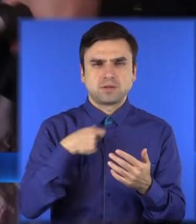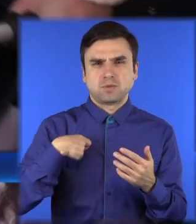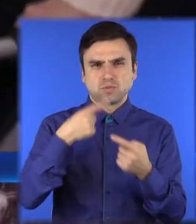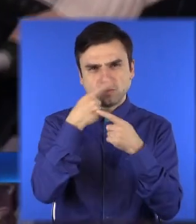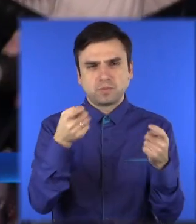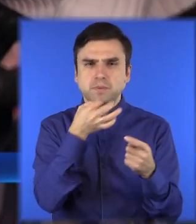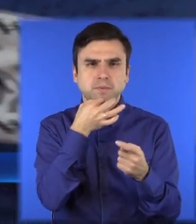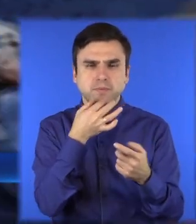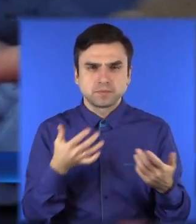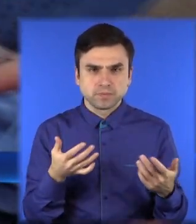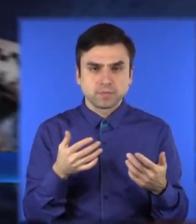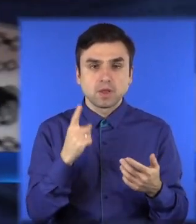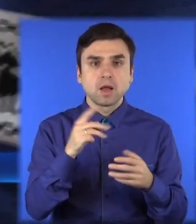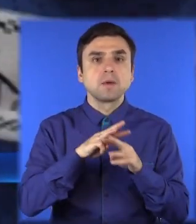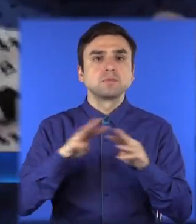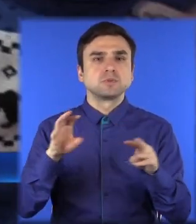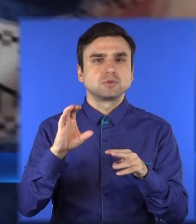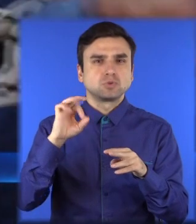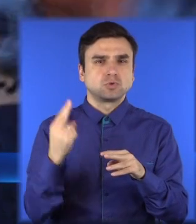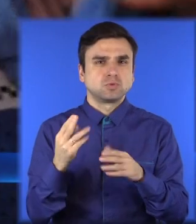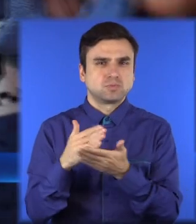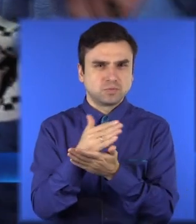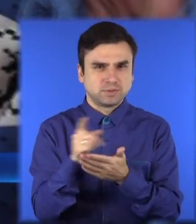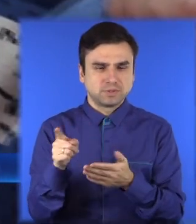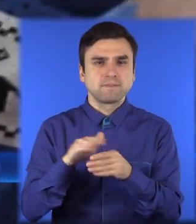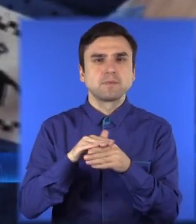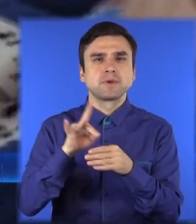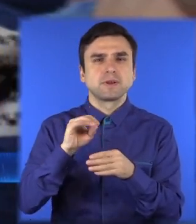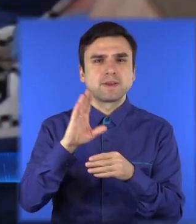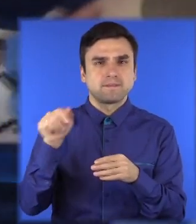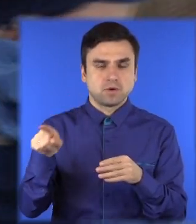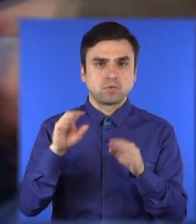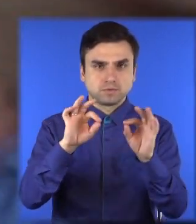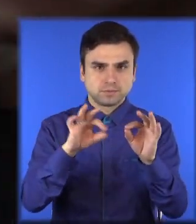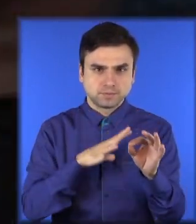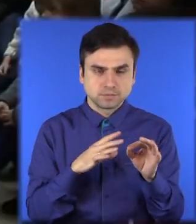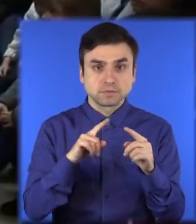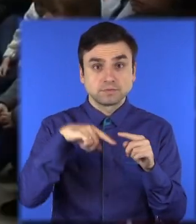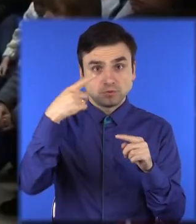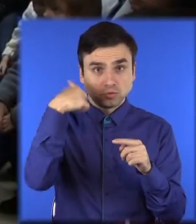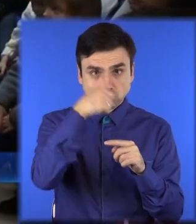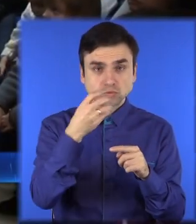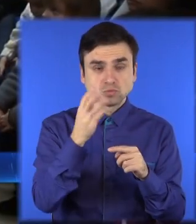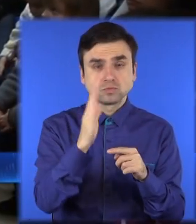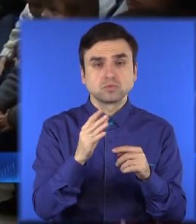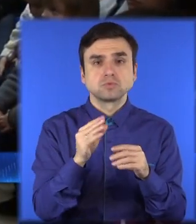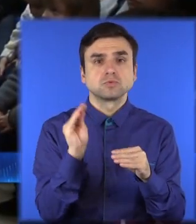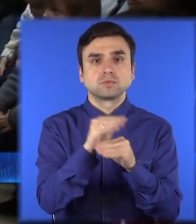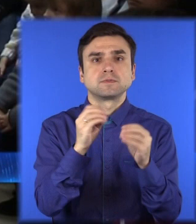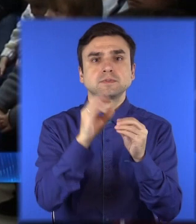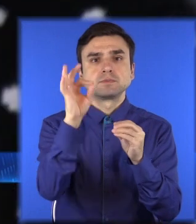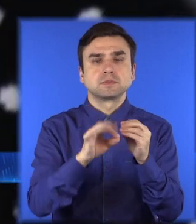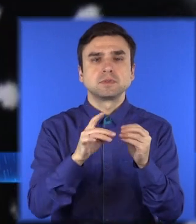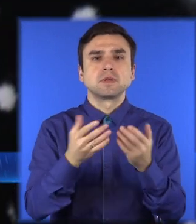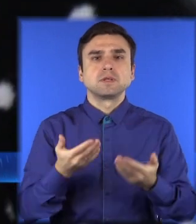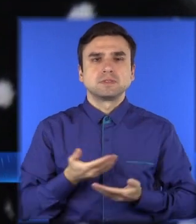чергу, міністр соціальної політики Андрій Рева зауважив, що також у наступному році майже на 10% зросте